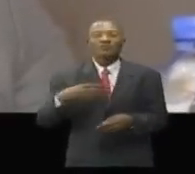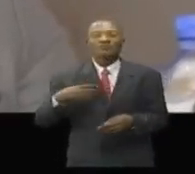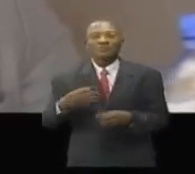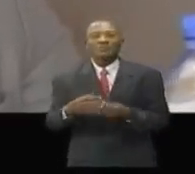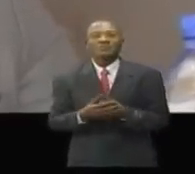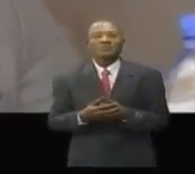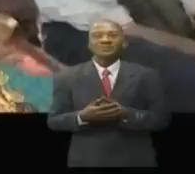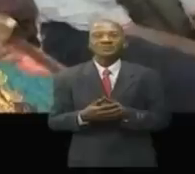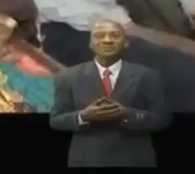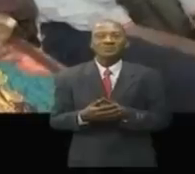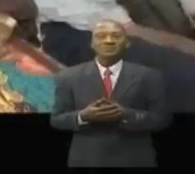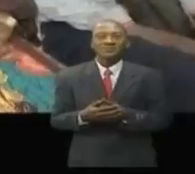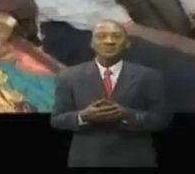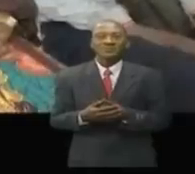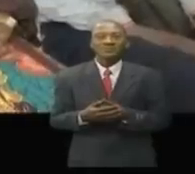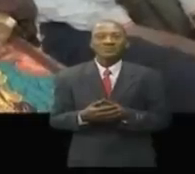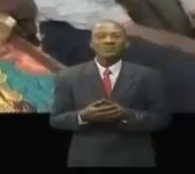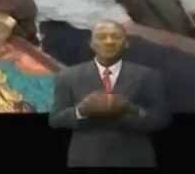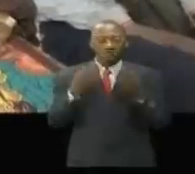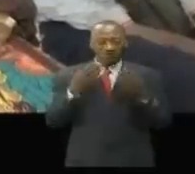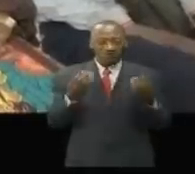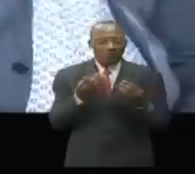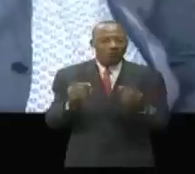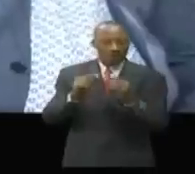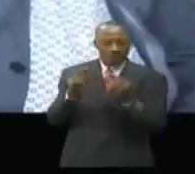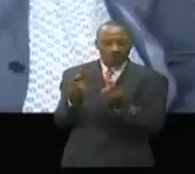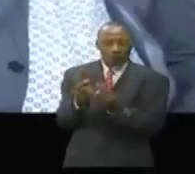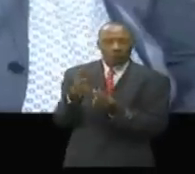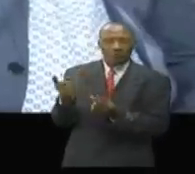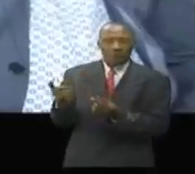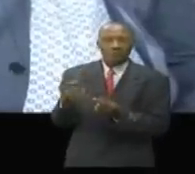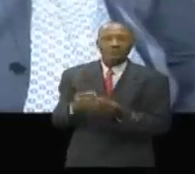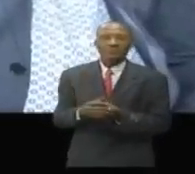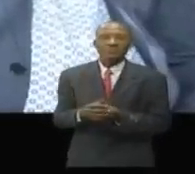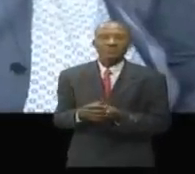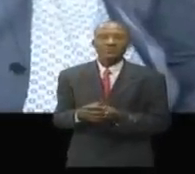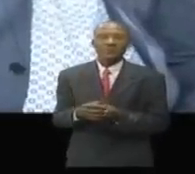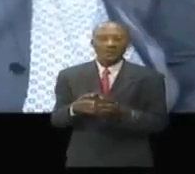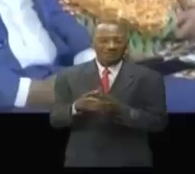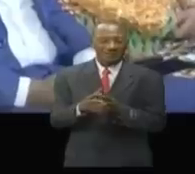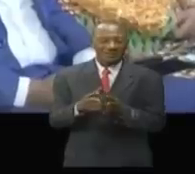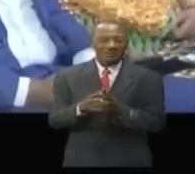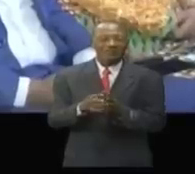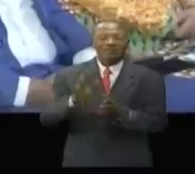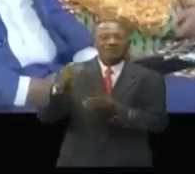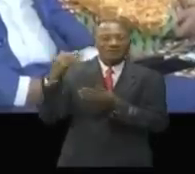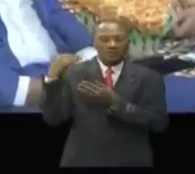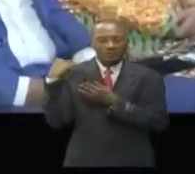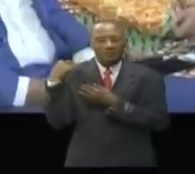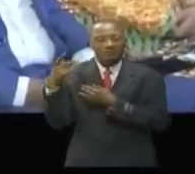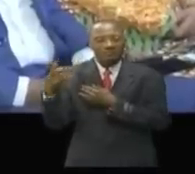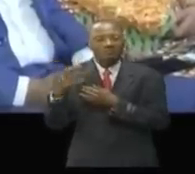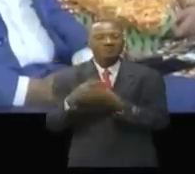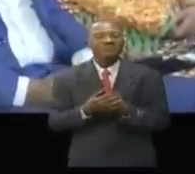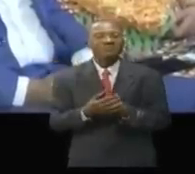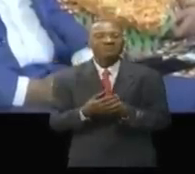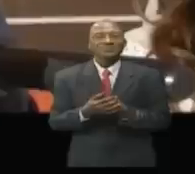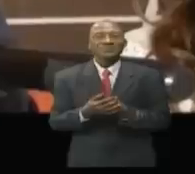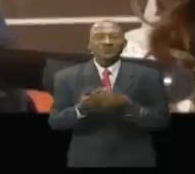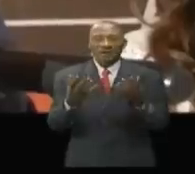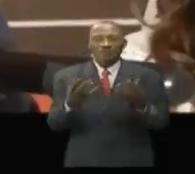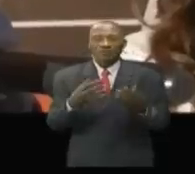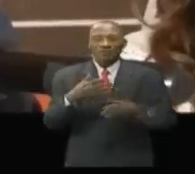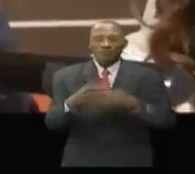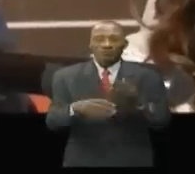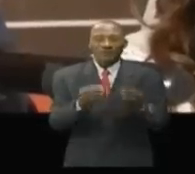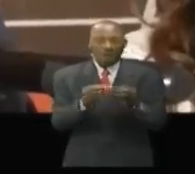profilent à l'horizon, JICA Corporation, à travers son manager Gisèle Catal, a tenu devant la presse à